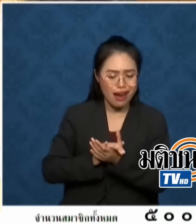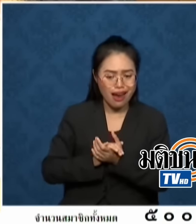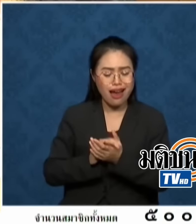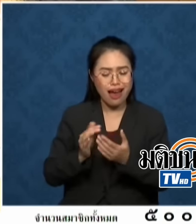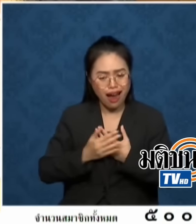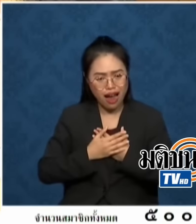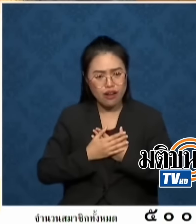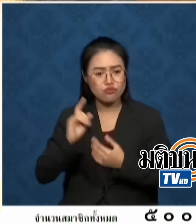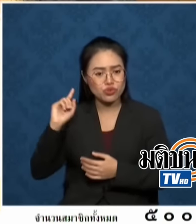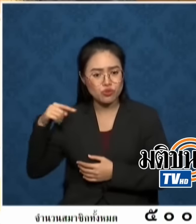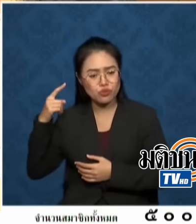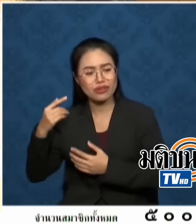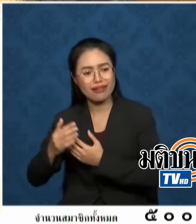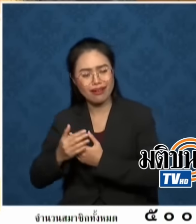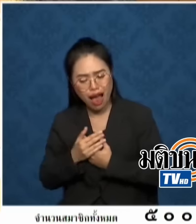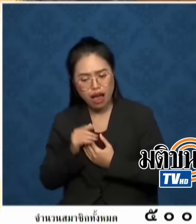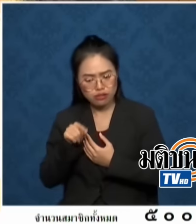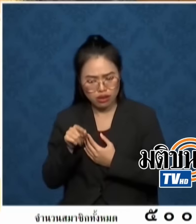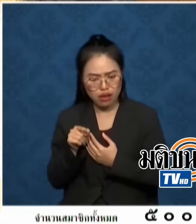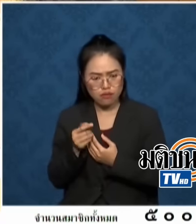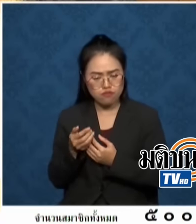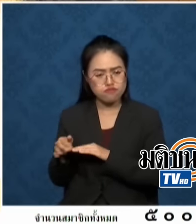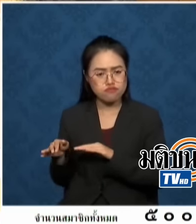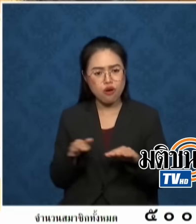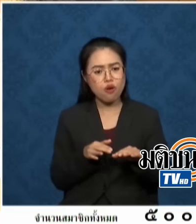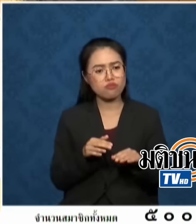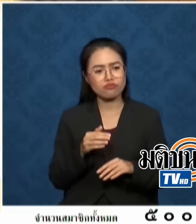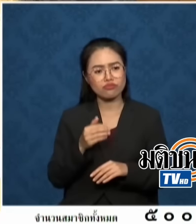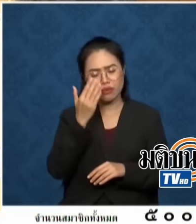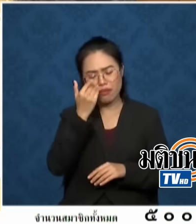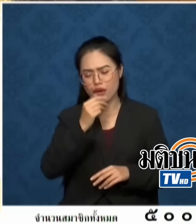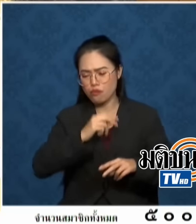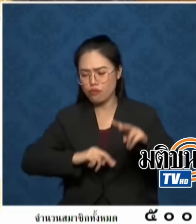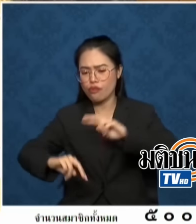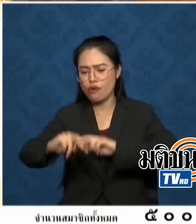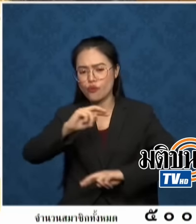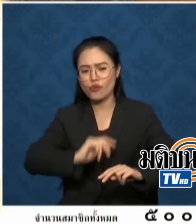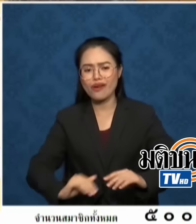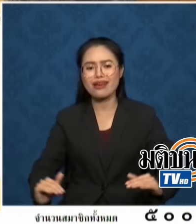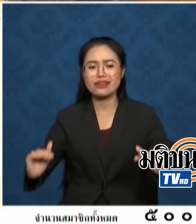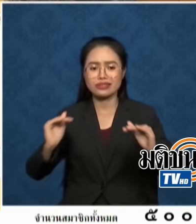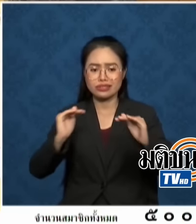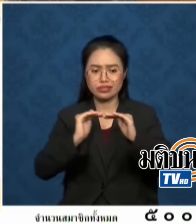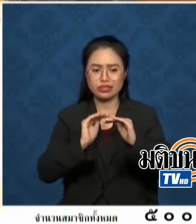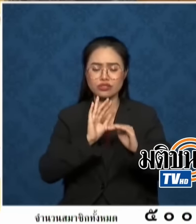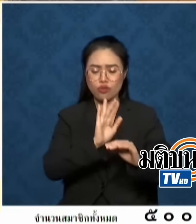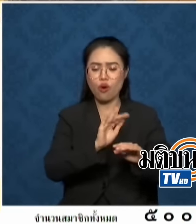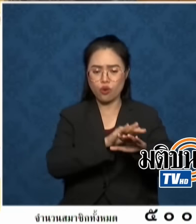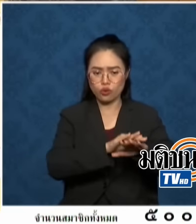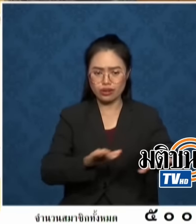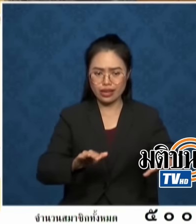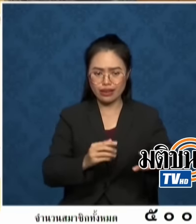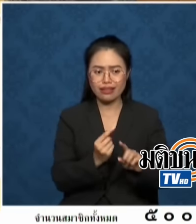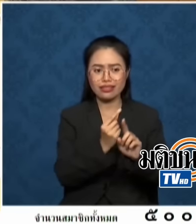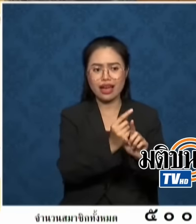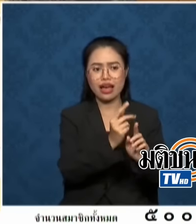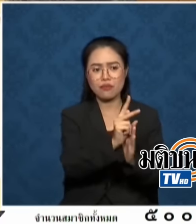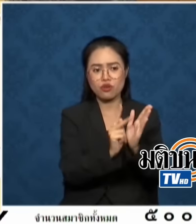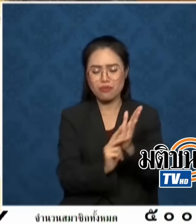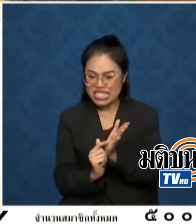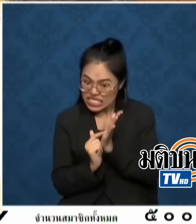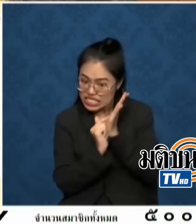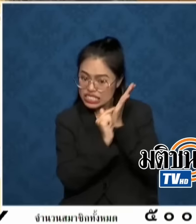กันการไม่ปกป้องคุ้มครองความปลอดภัยของเด็กตามที่ร่างหลักนั้นได้เ